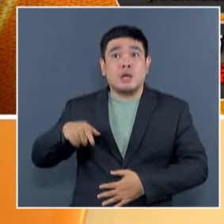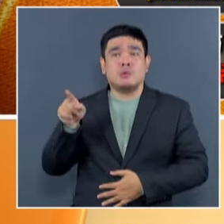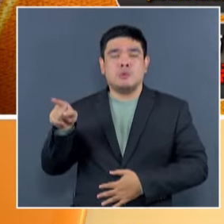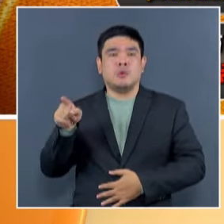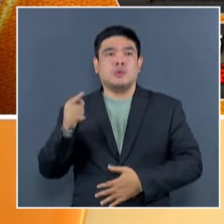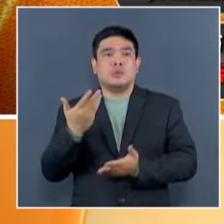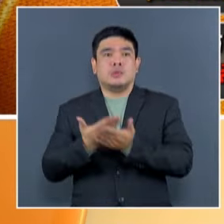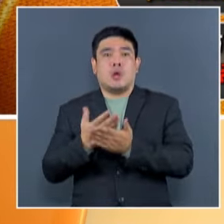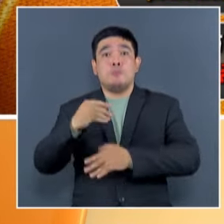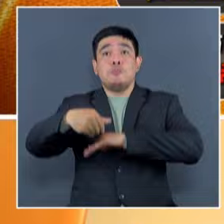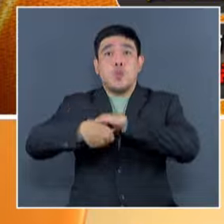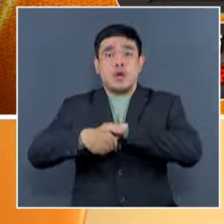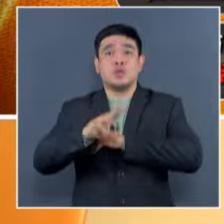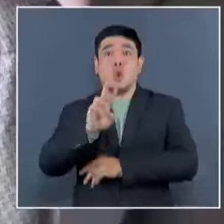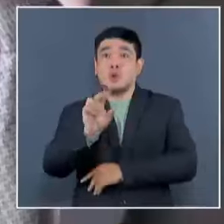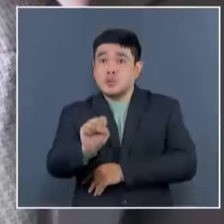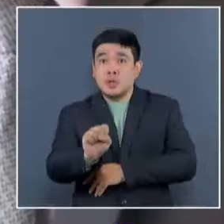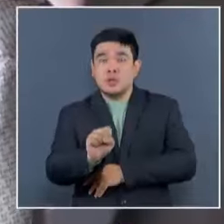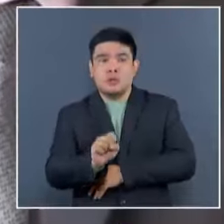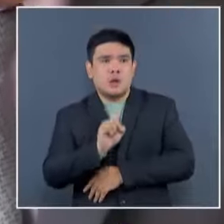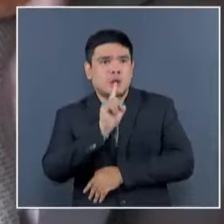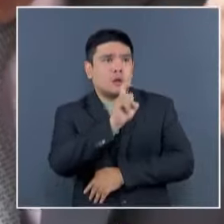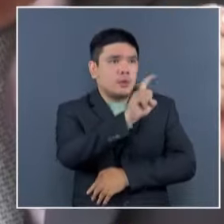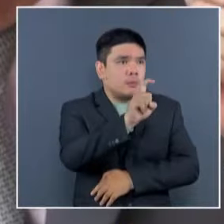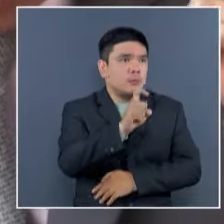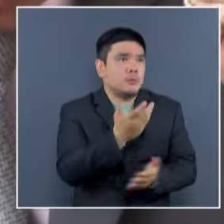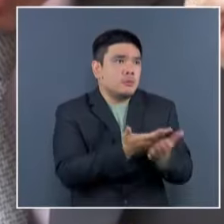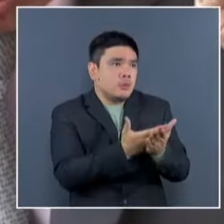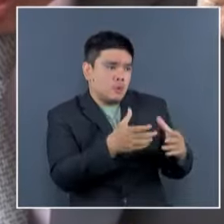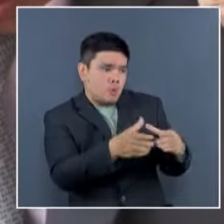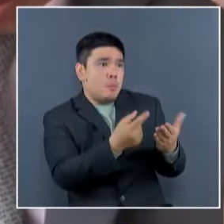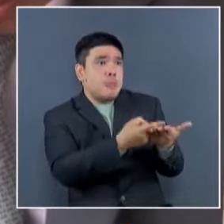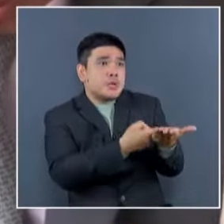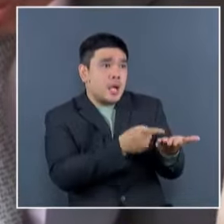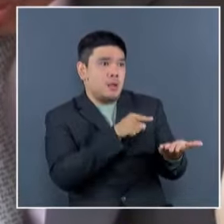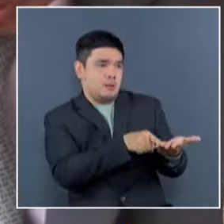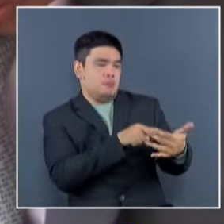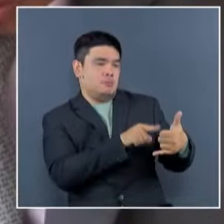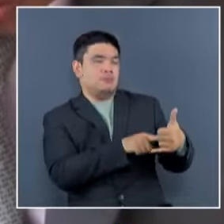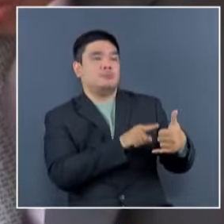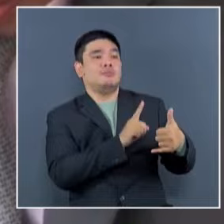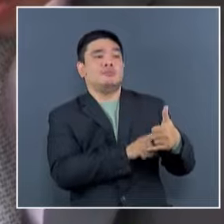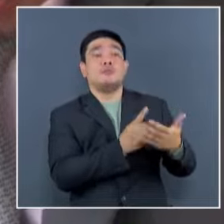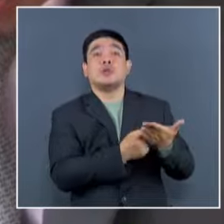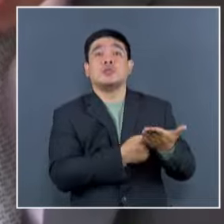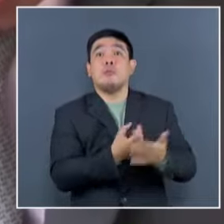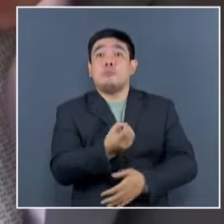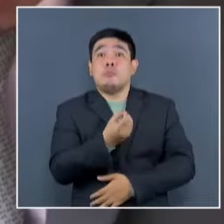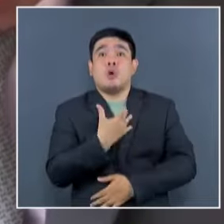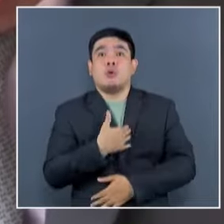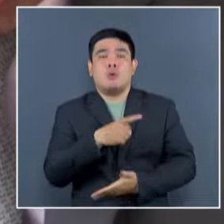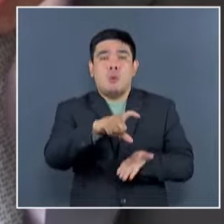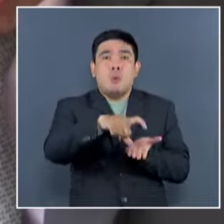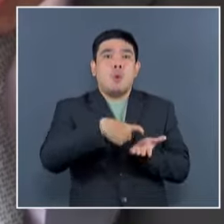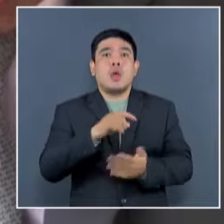อว่ามีเงินโบนัสเนี่ยอีก 200,000 ไปตามจากใครคุณแม่ก็ไปตามจากที่ปรึกษากฎหมายคนนี้ปรากฏที่ปรึกษากฎหมายคนนี้โ